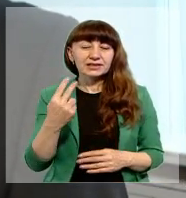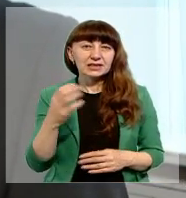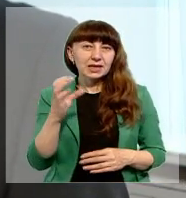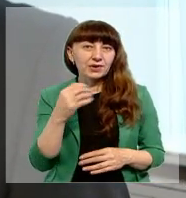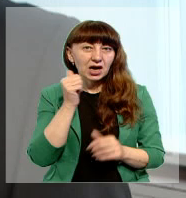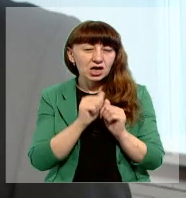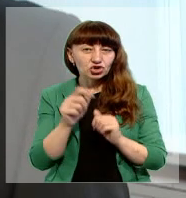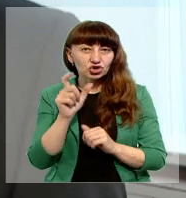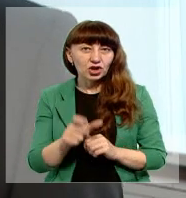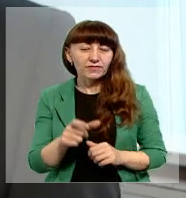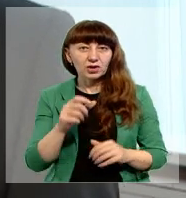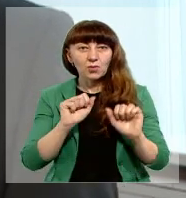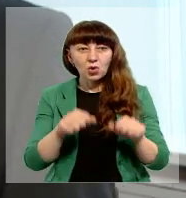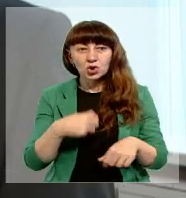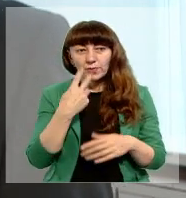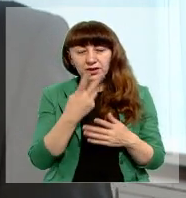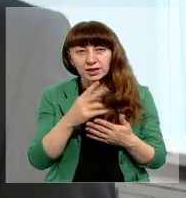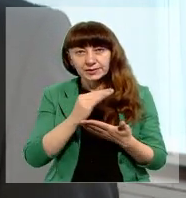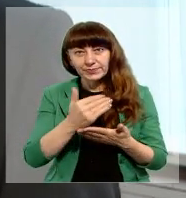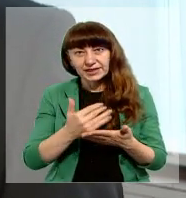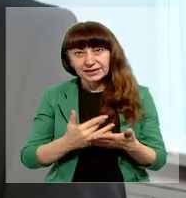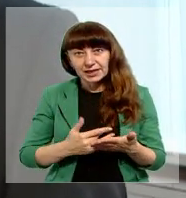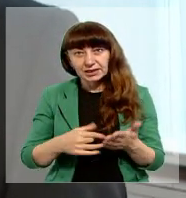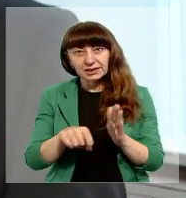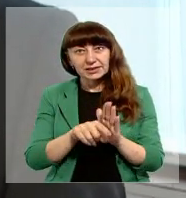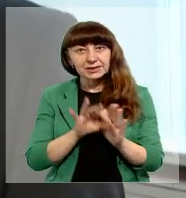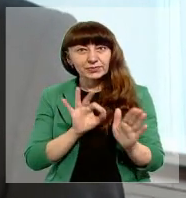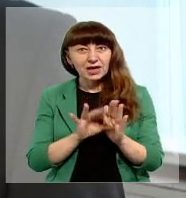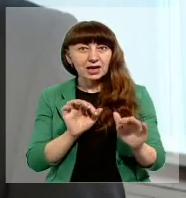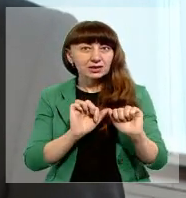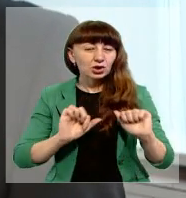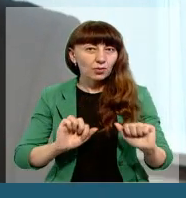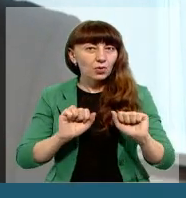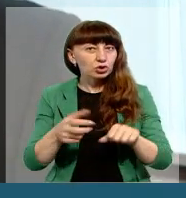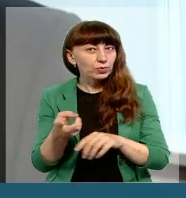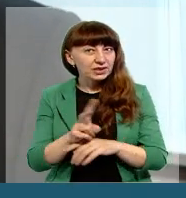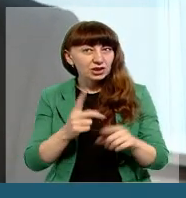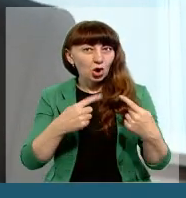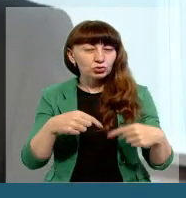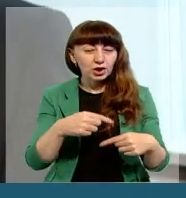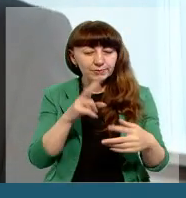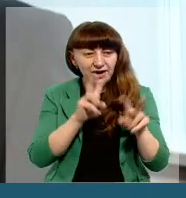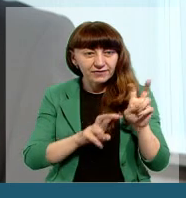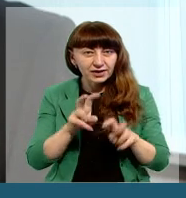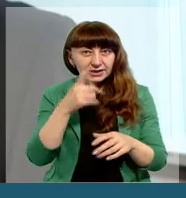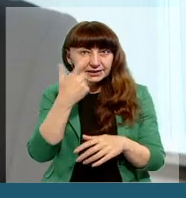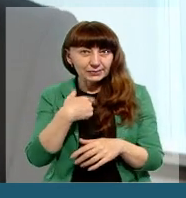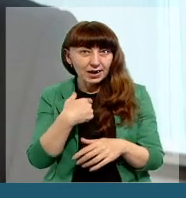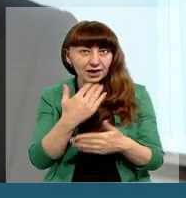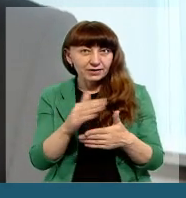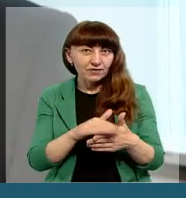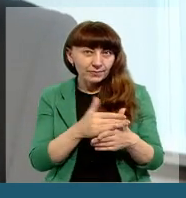каждый гражданин может ознакомиться со списком избирателей, прийти на участок референдума, проверить себя в списках. Также это можно сделать